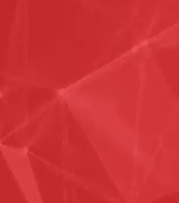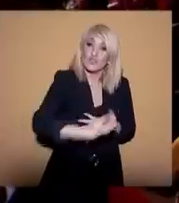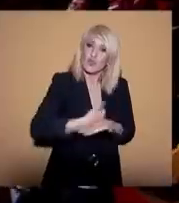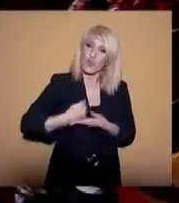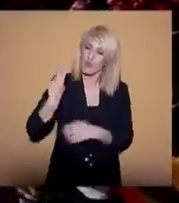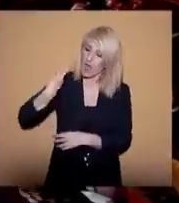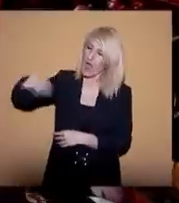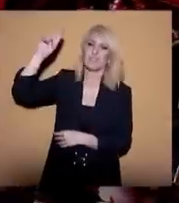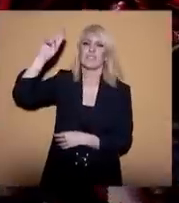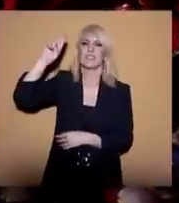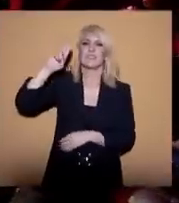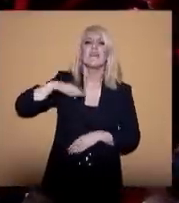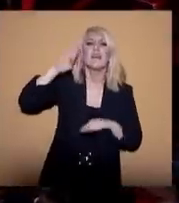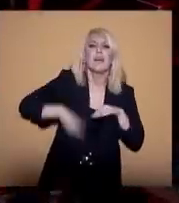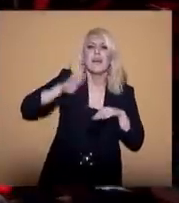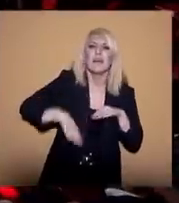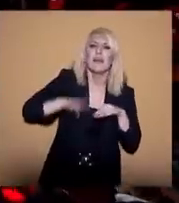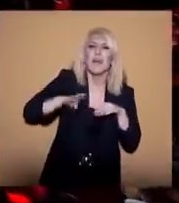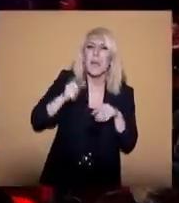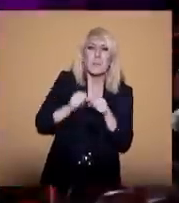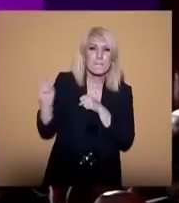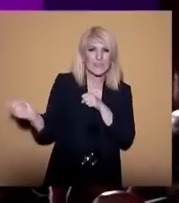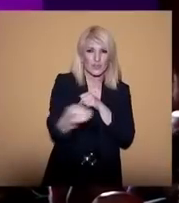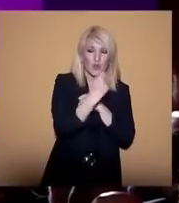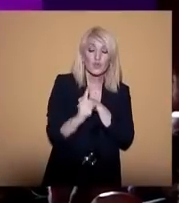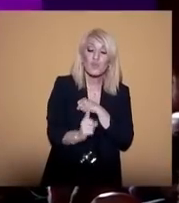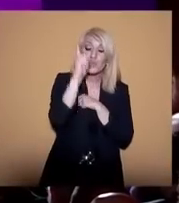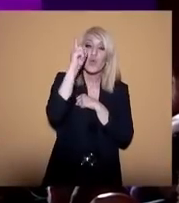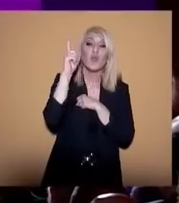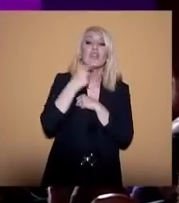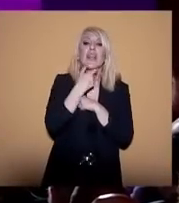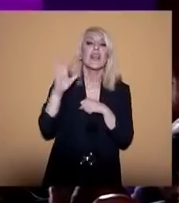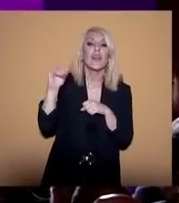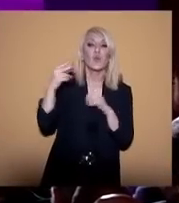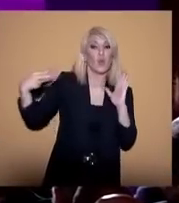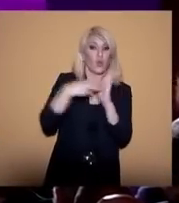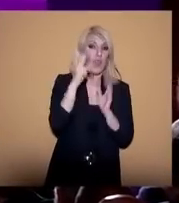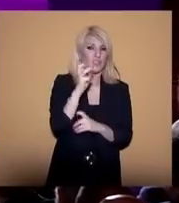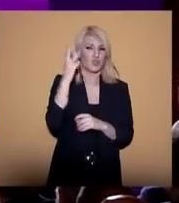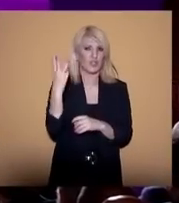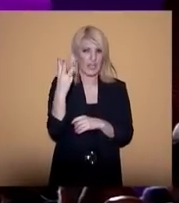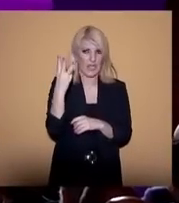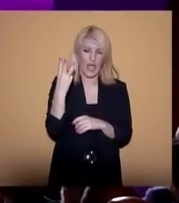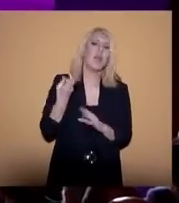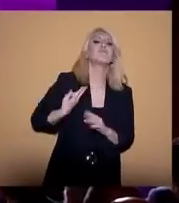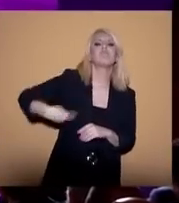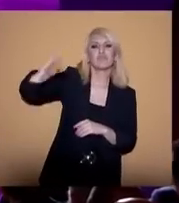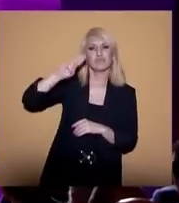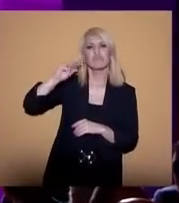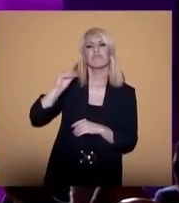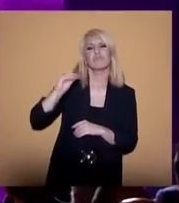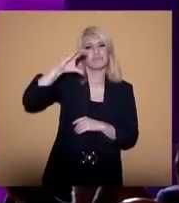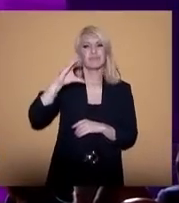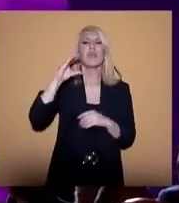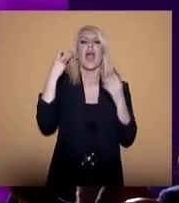τον κατώτατο μισθό από 1ης Ιουλίου του 2023 στα 880 ευρώ στον ιδιωτικό τομέα